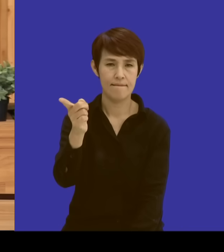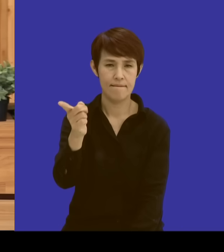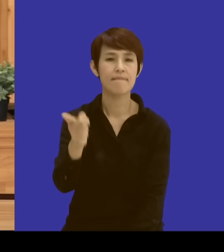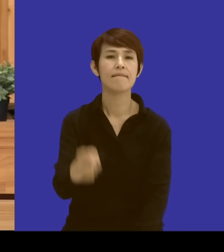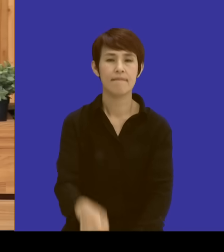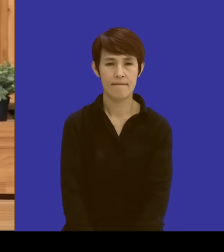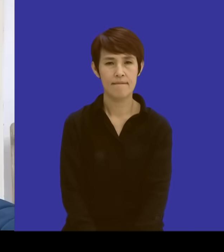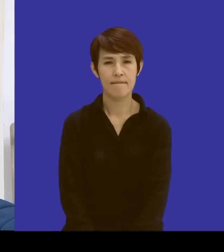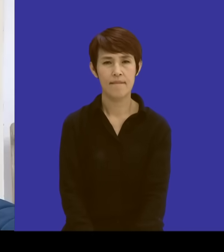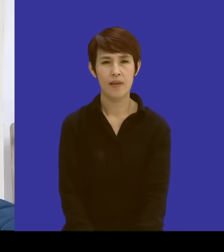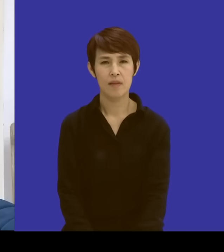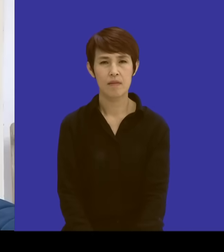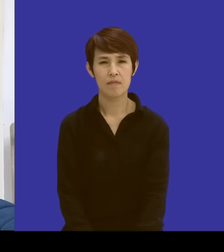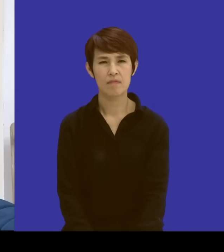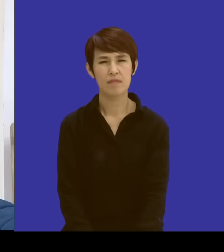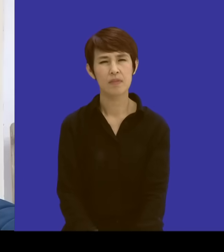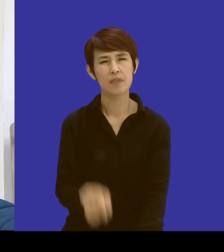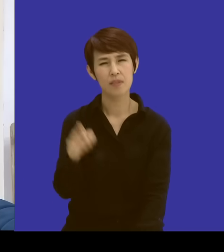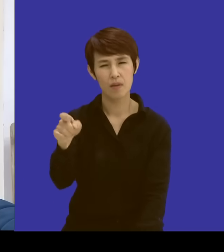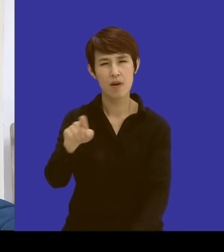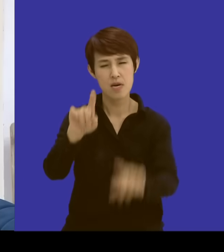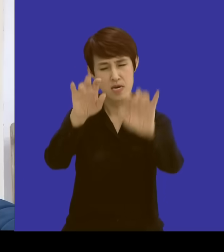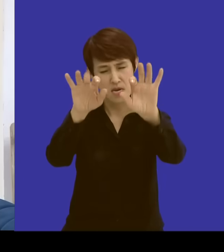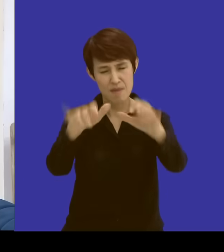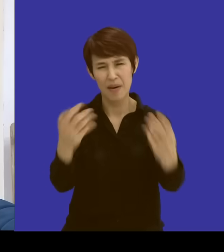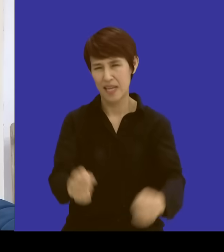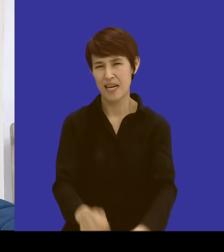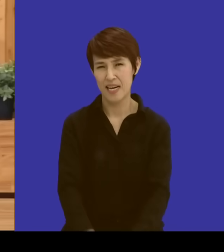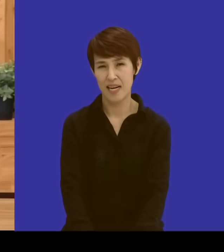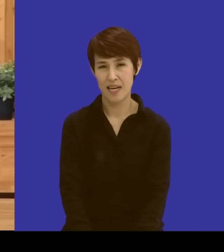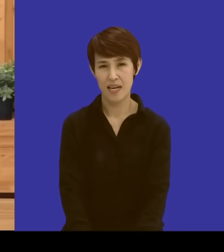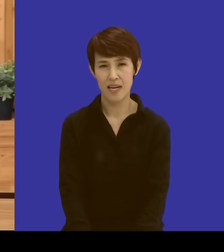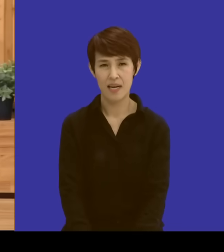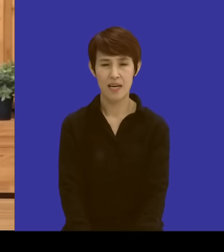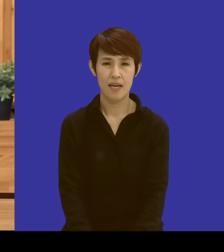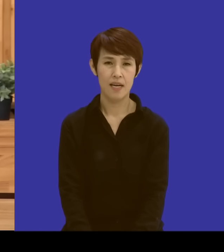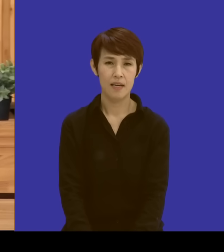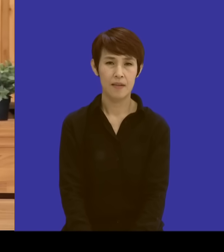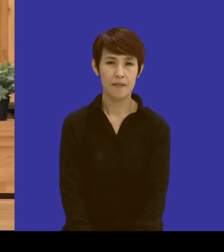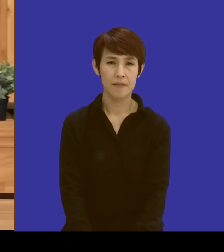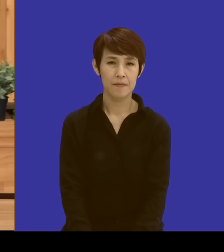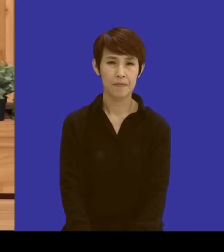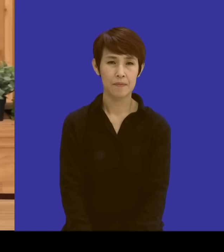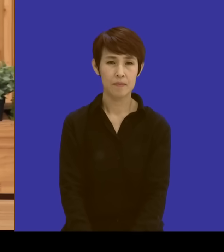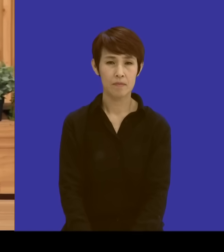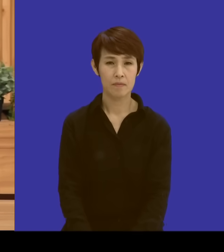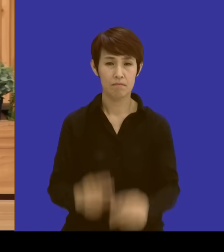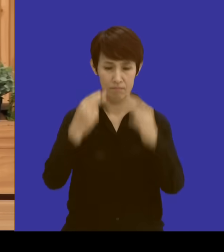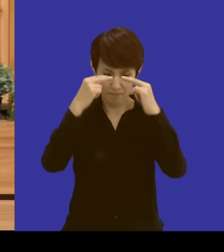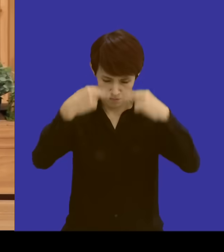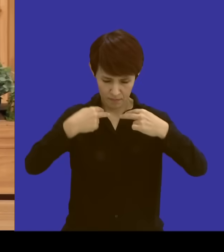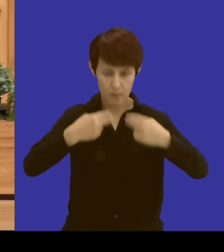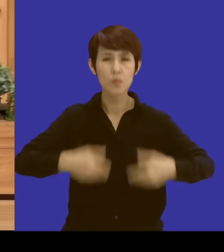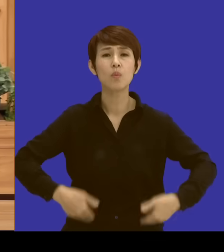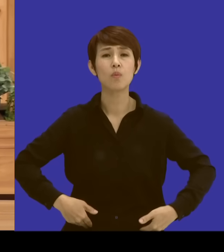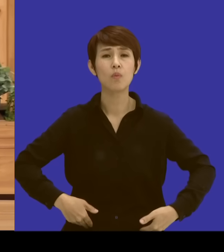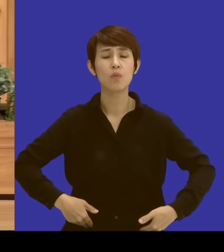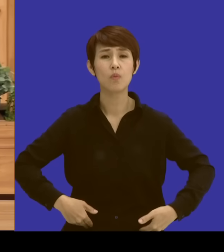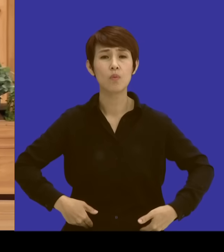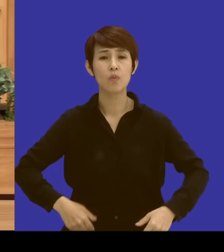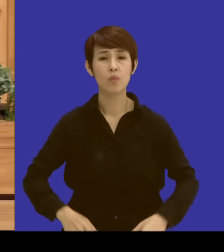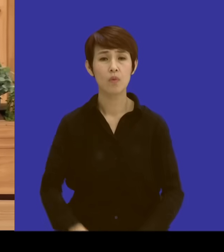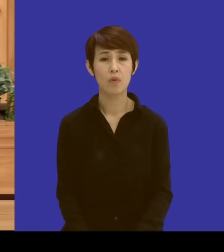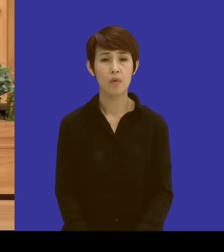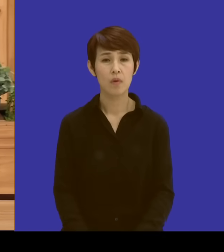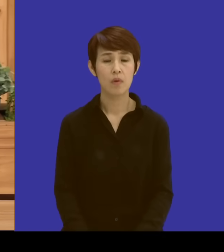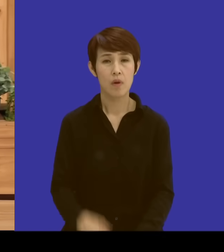이유로 트집을 잡는 것이 네. 저희 댓글에도 굉장히 많거든요. 예. 근데 전 그것은 나를 돌아봐야 된다고 생각을 하거든요.